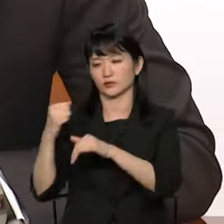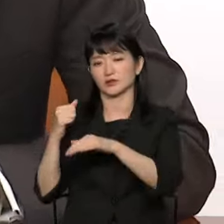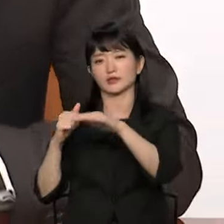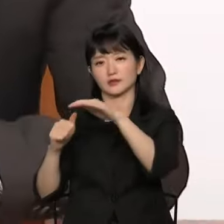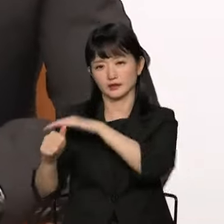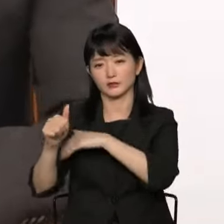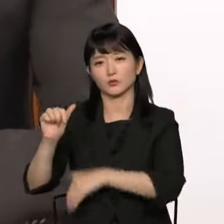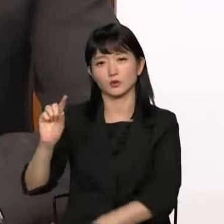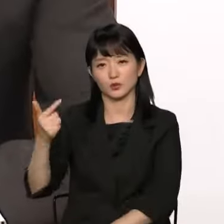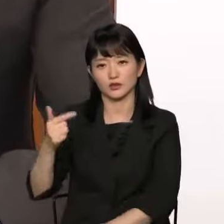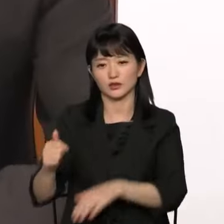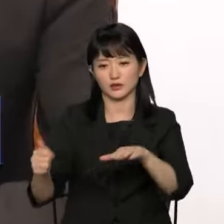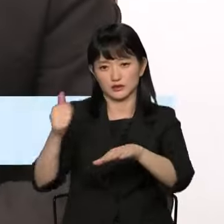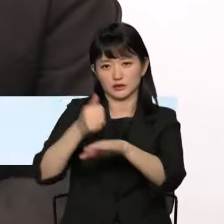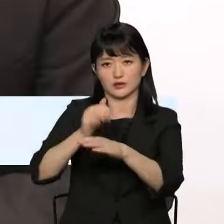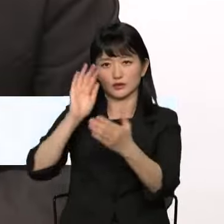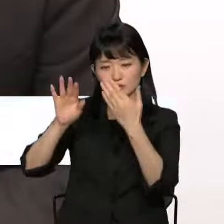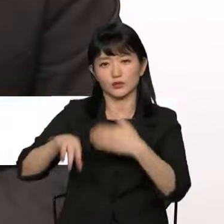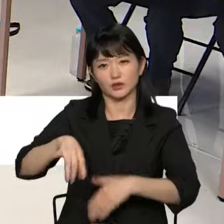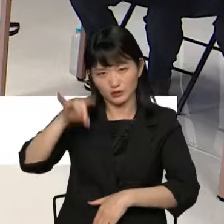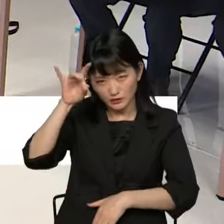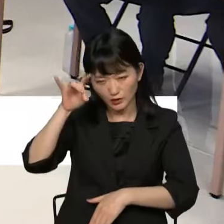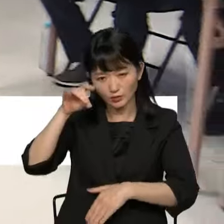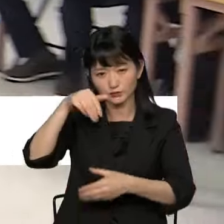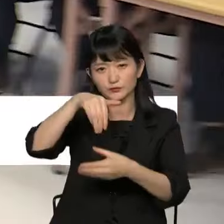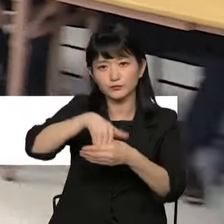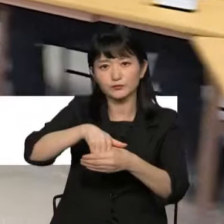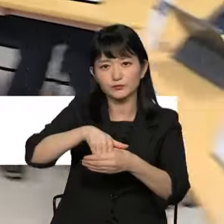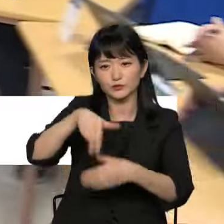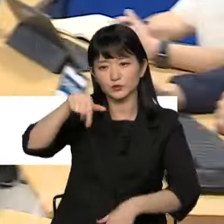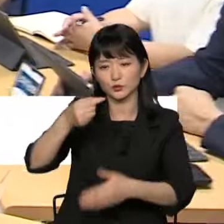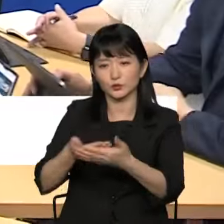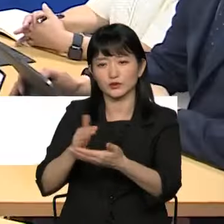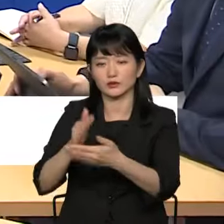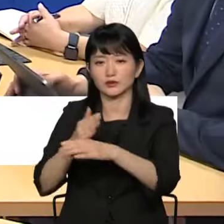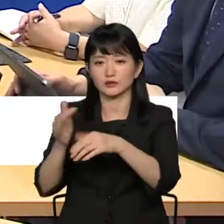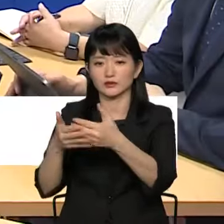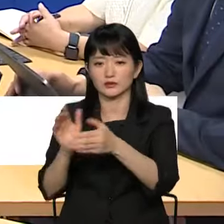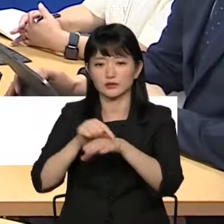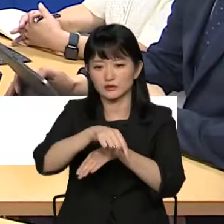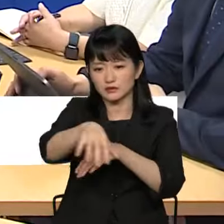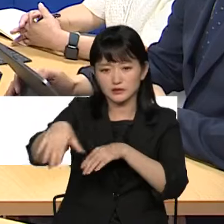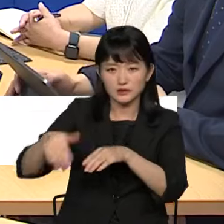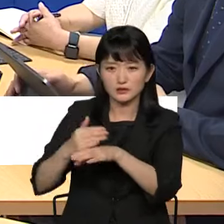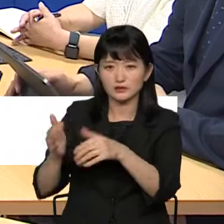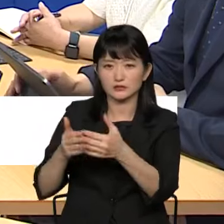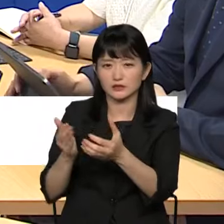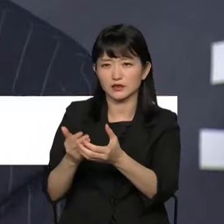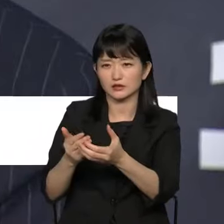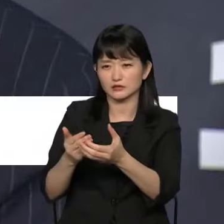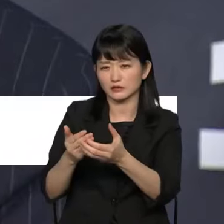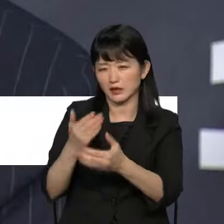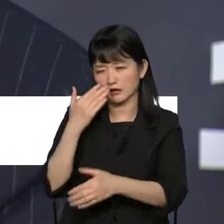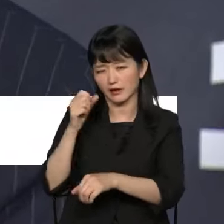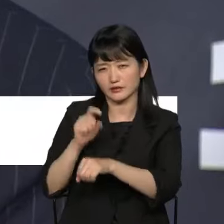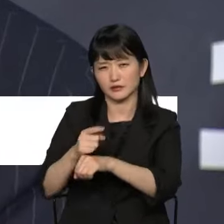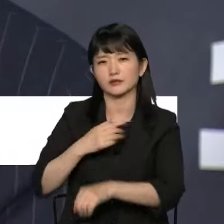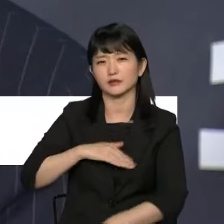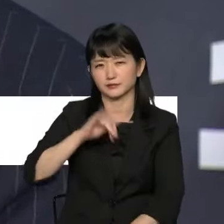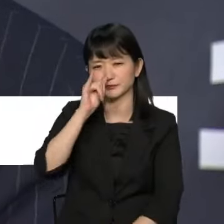대표가 취임 후 치르는 첫 선거인데다 조국 혁신당으로선 지역 정당으로서의 가능성을 엿볼 수 있는